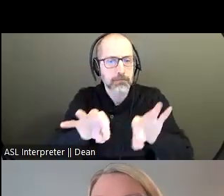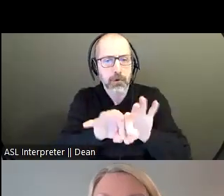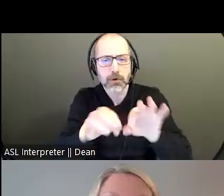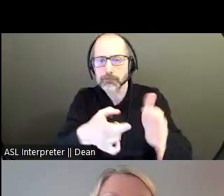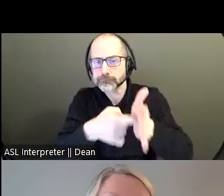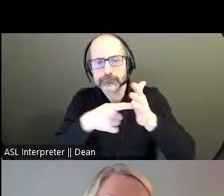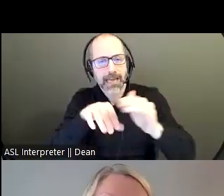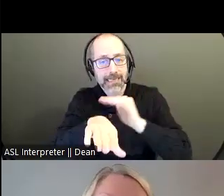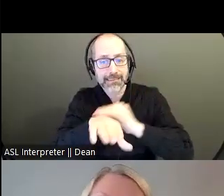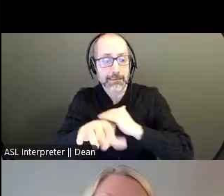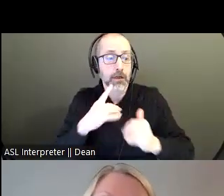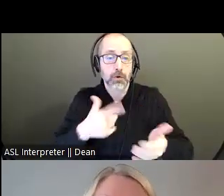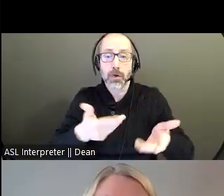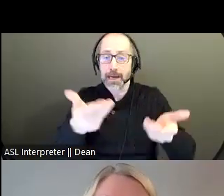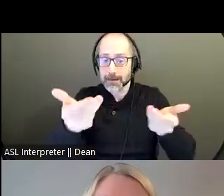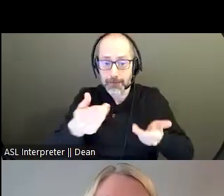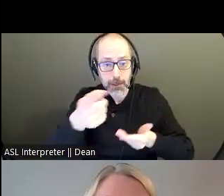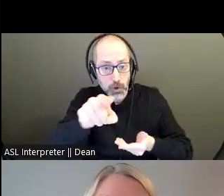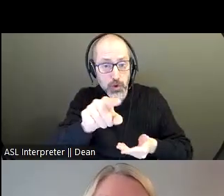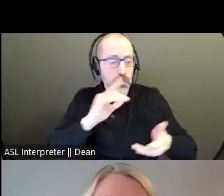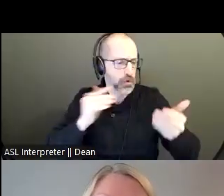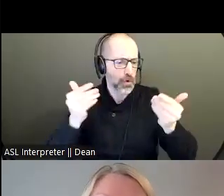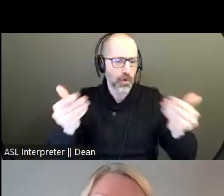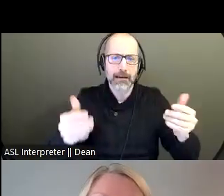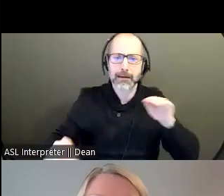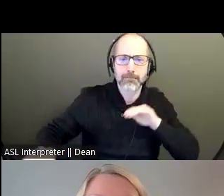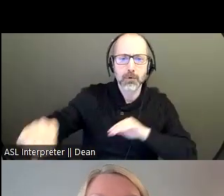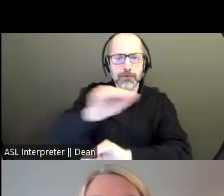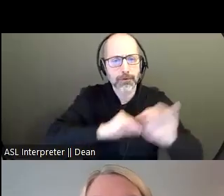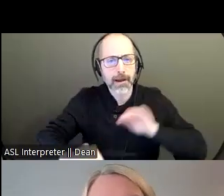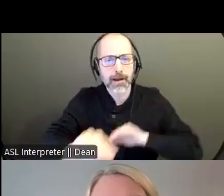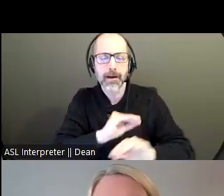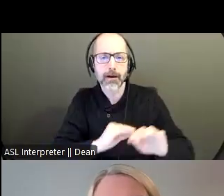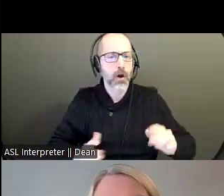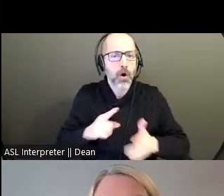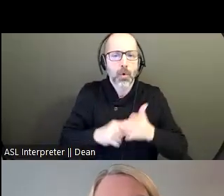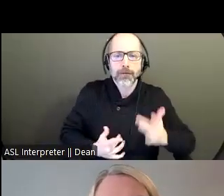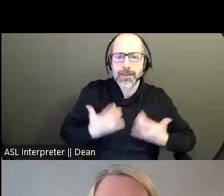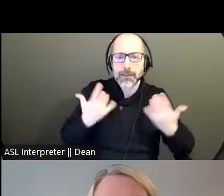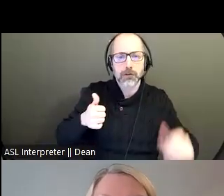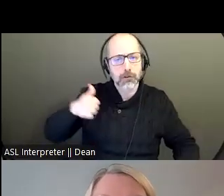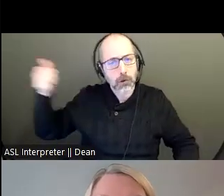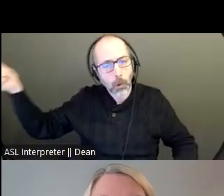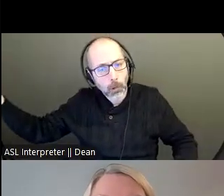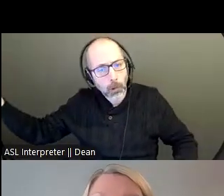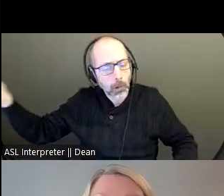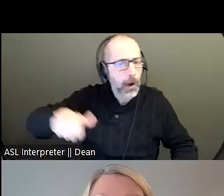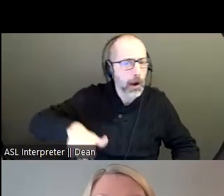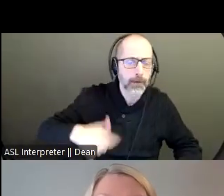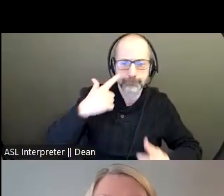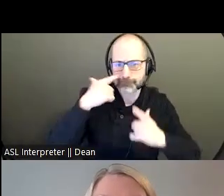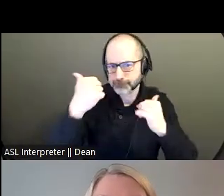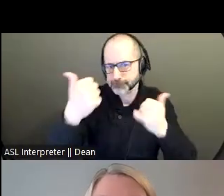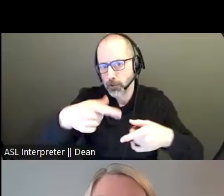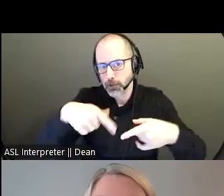que je mène donc visent à donc respecter Donc, la neurodivergence, si vous